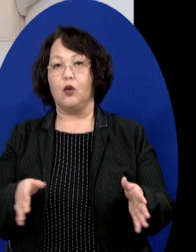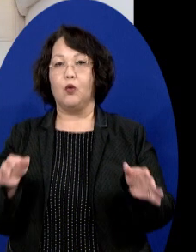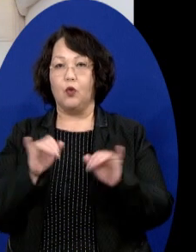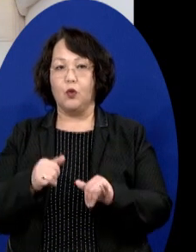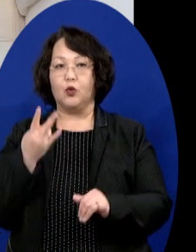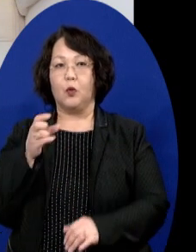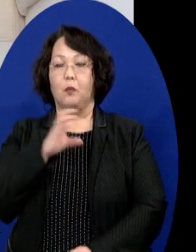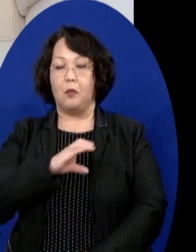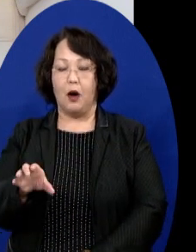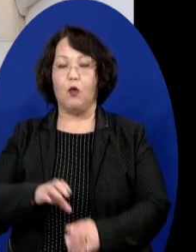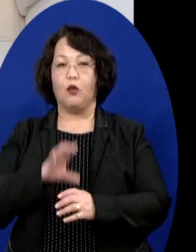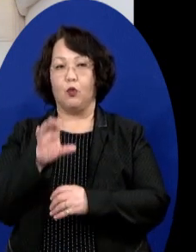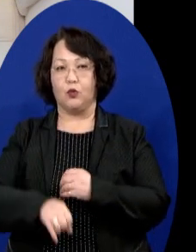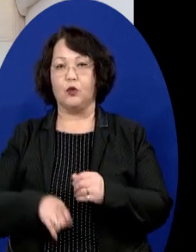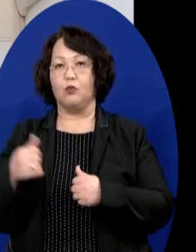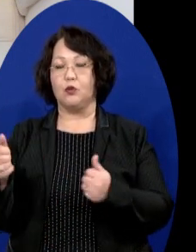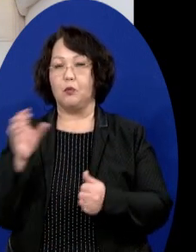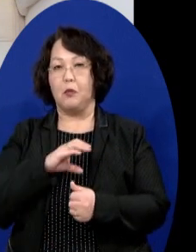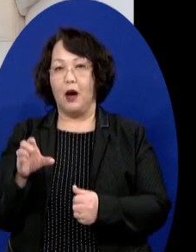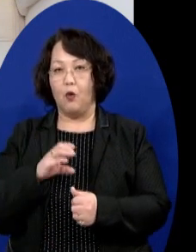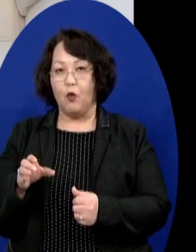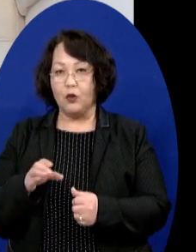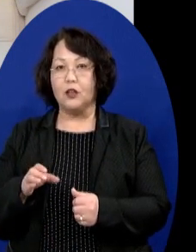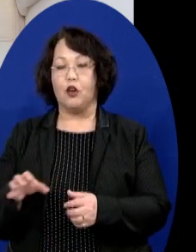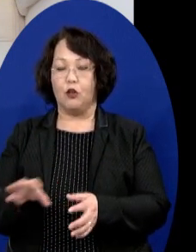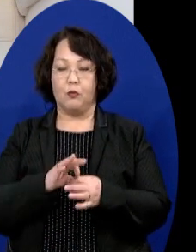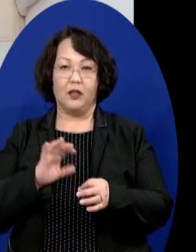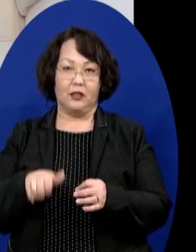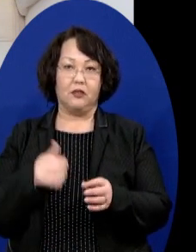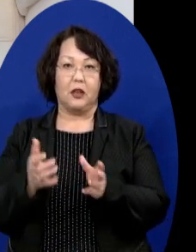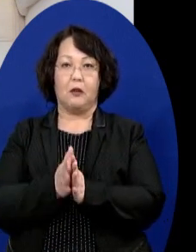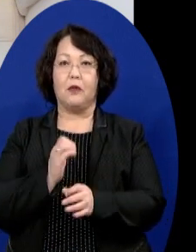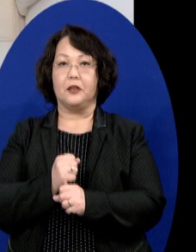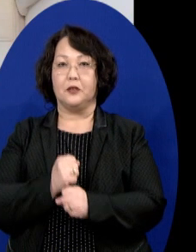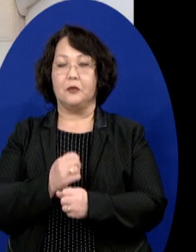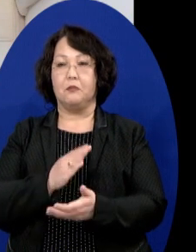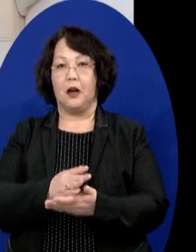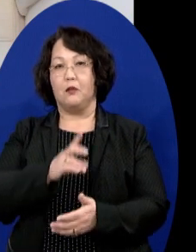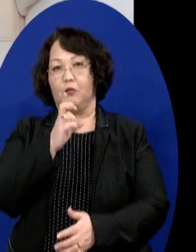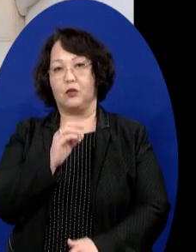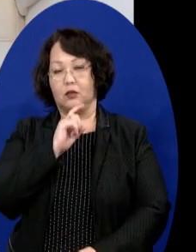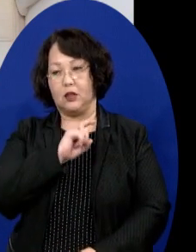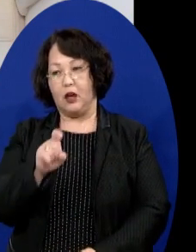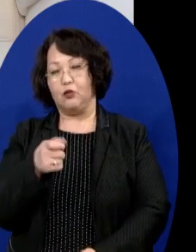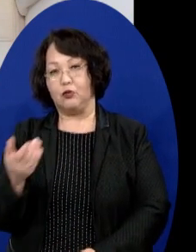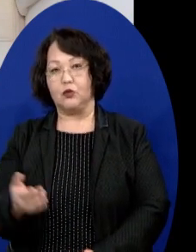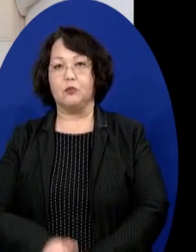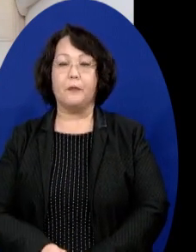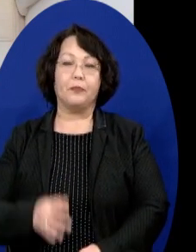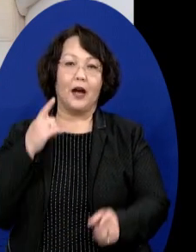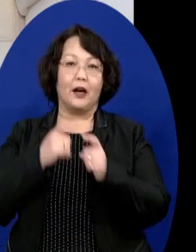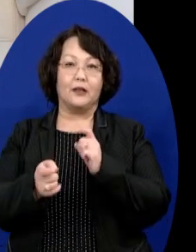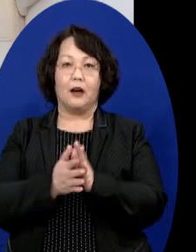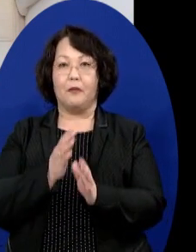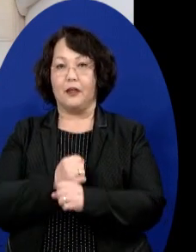үндэсний байгууллага болон олон улсын бусад байгууллагын хүрээнд идэвхтэй хамтарч байгааг элчин сайд махбуб уз замаан тэмдэглэлээ. Харилцаа хамтын